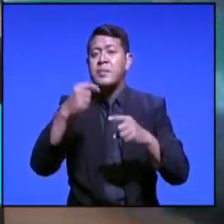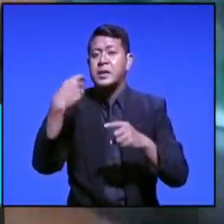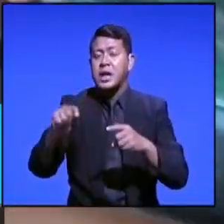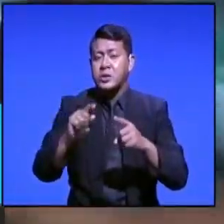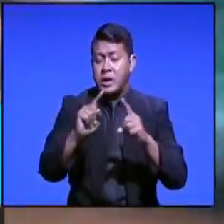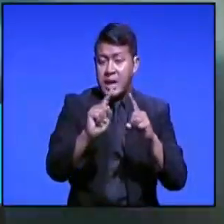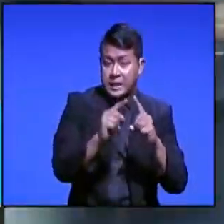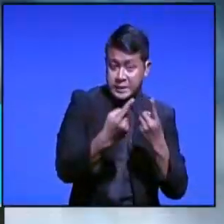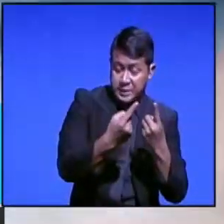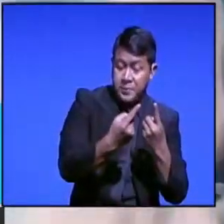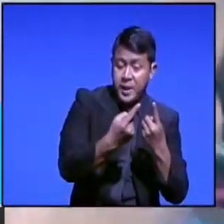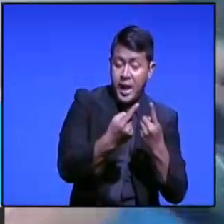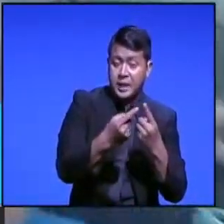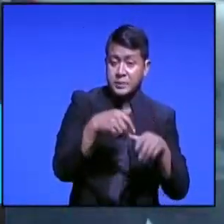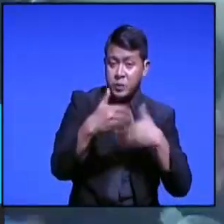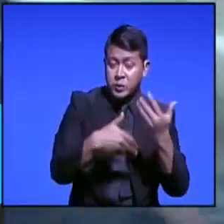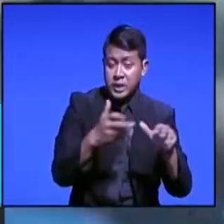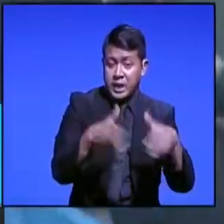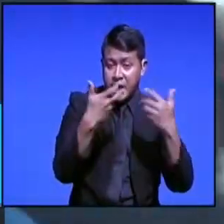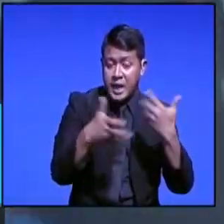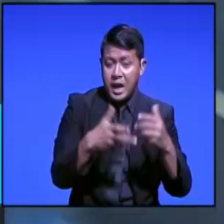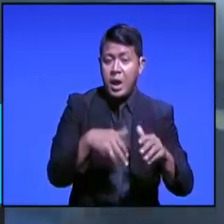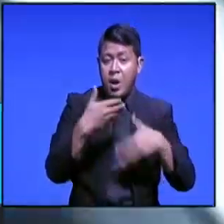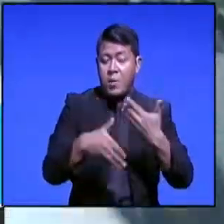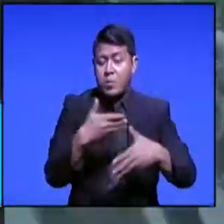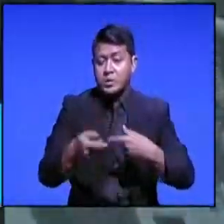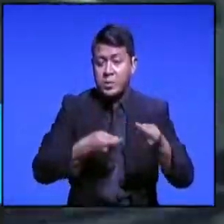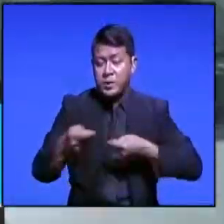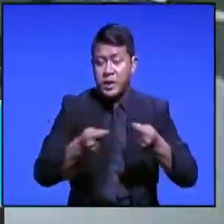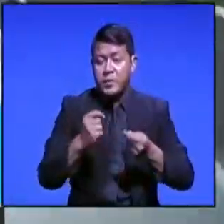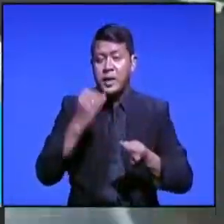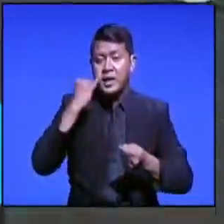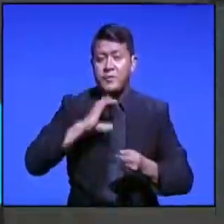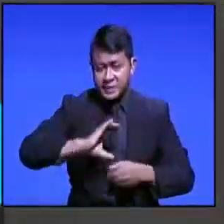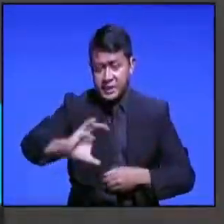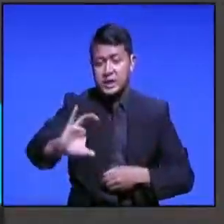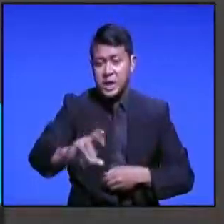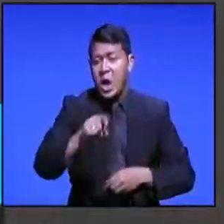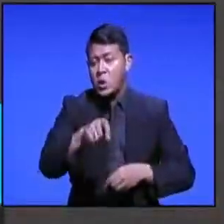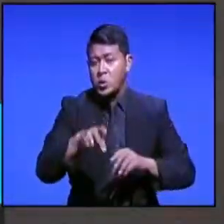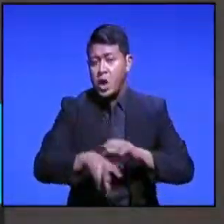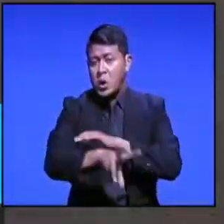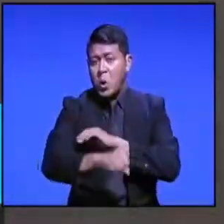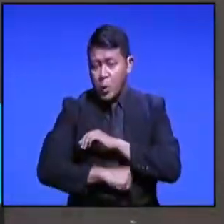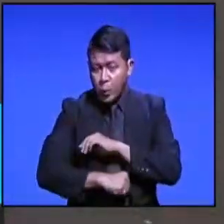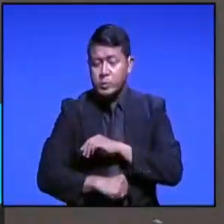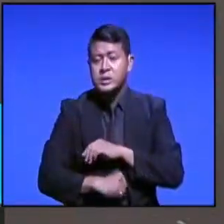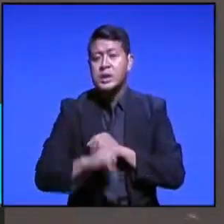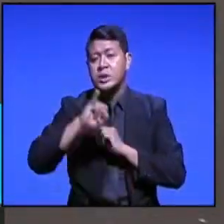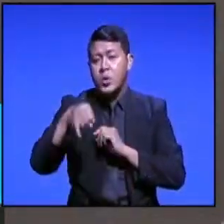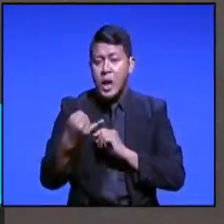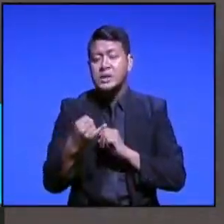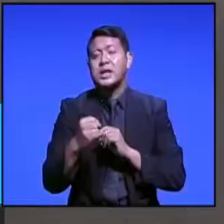11 dari 13 perusahaan yang digeledah merupakan perusahaan manajemen investasi. Dugaan korupsi yang terjadi di asuransi plat merah